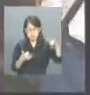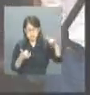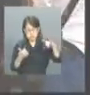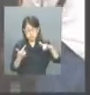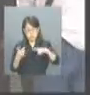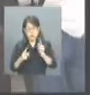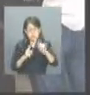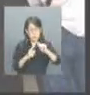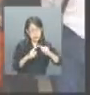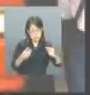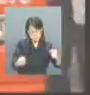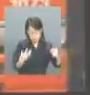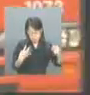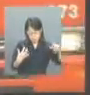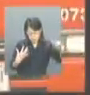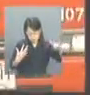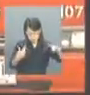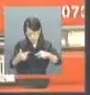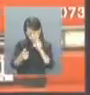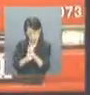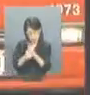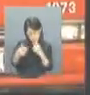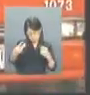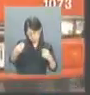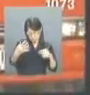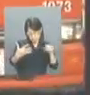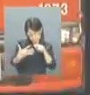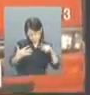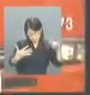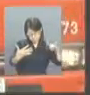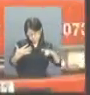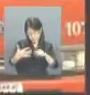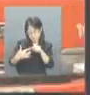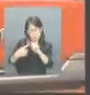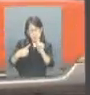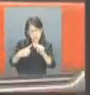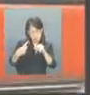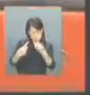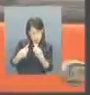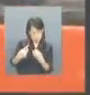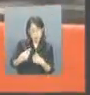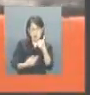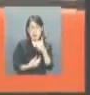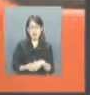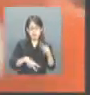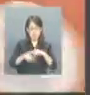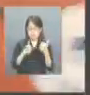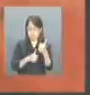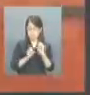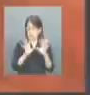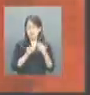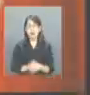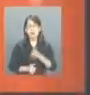าหากออกนอกเส้นทางโดยสามารถตรวจสอบข้อมูลจำนวนการส่งบัตรในแต่ละพื้นที่ว่าจะตรงตามจำนวน